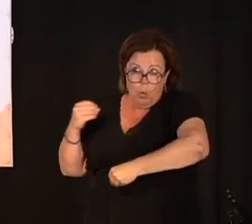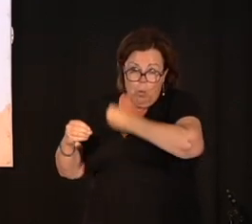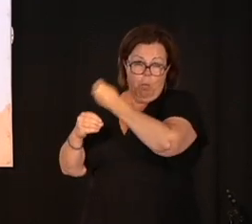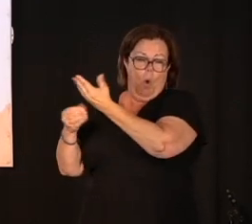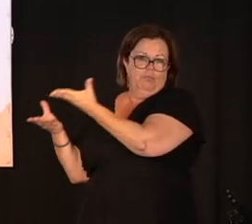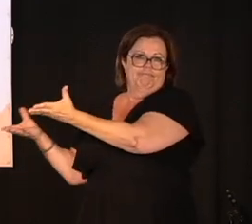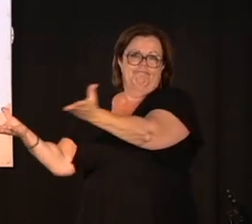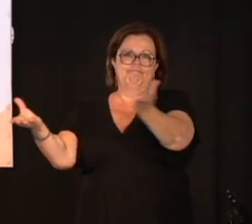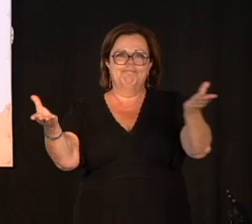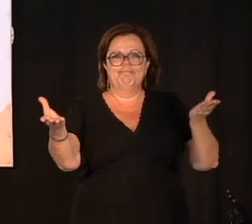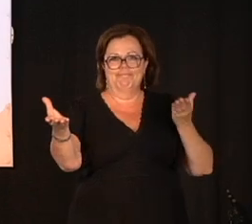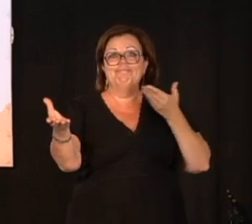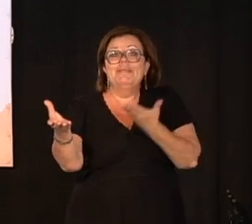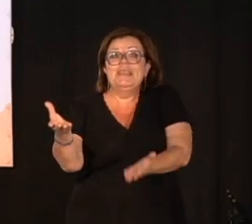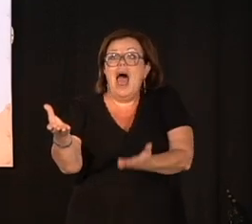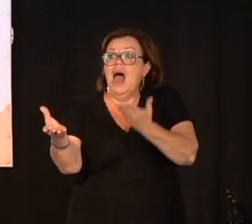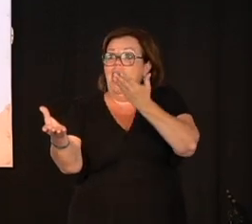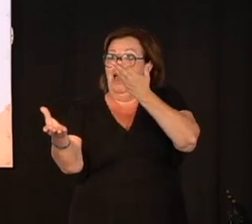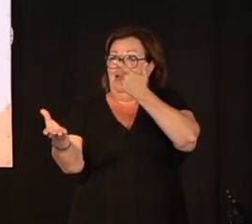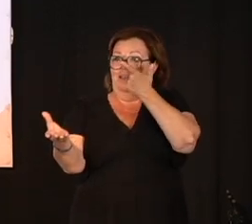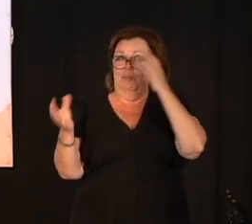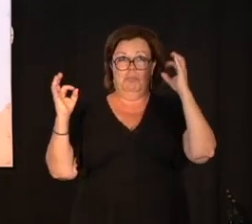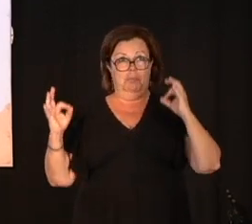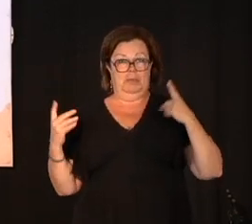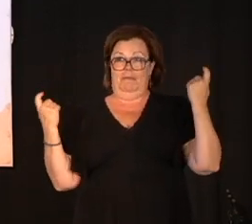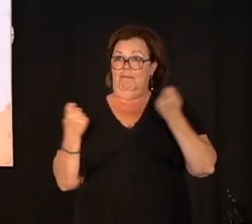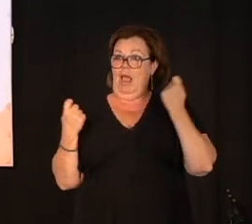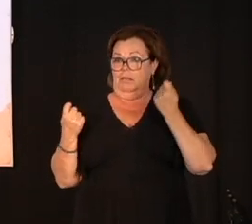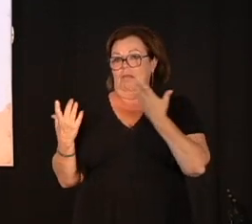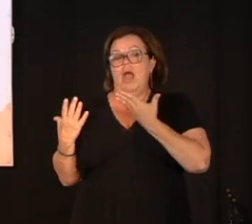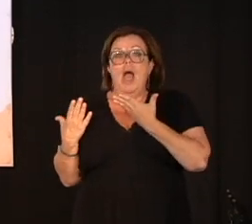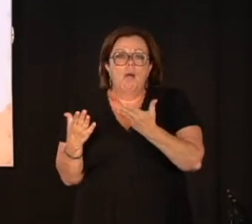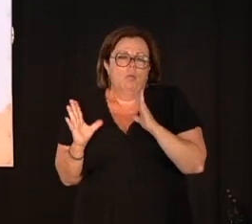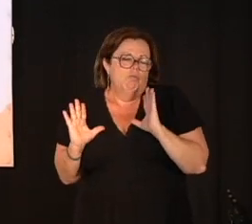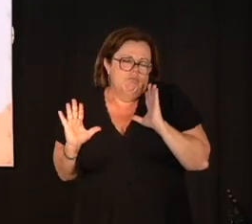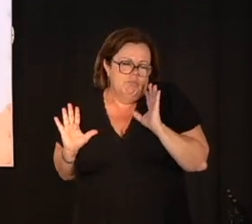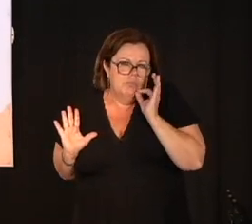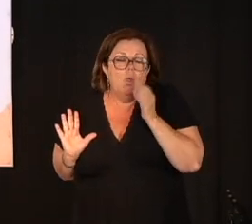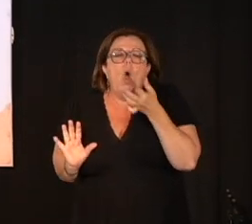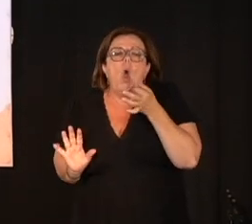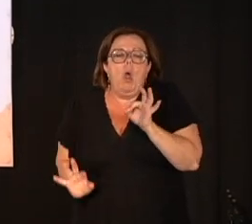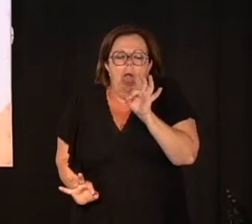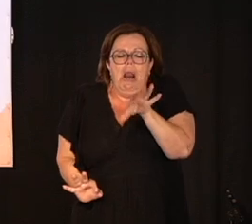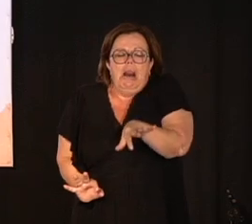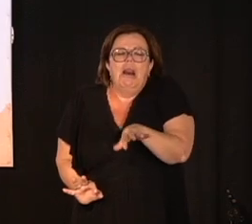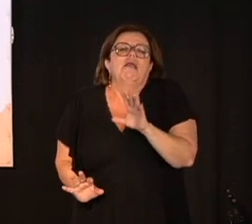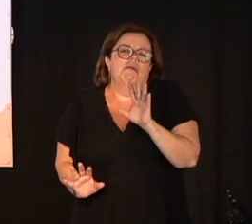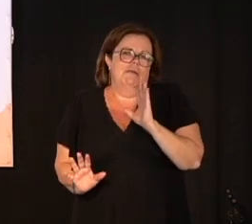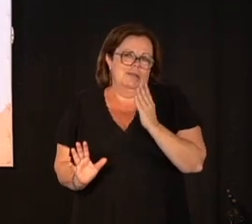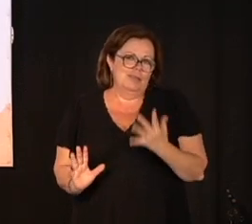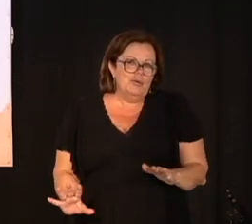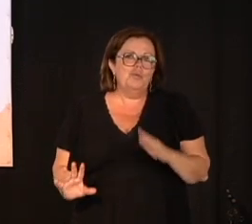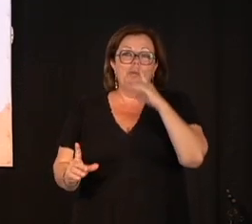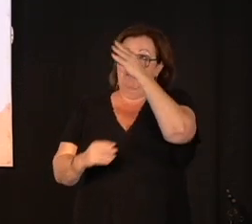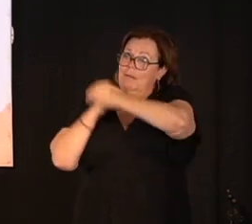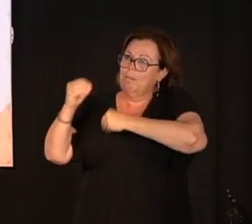persuadé que ce festival aide, de manière très modeste, à apporter des petits cailloux pour mieux comprendre le monde dans lequel